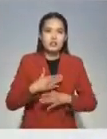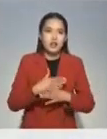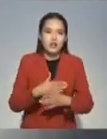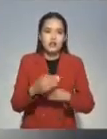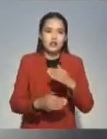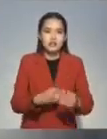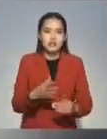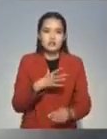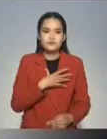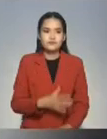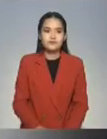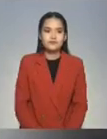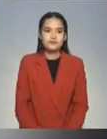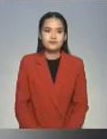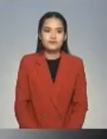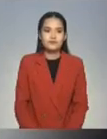дороге